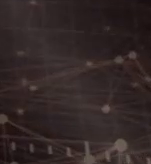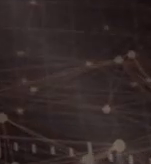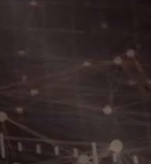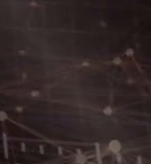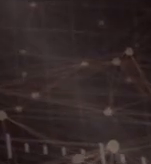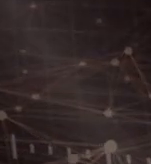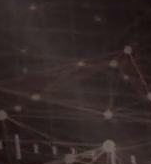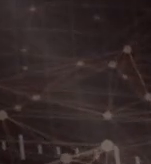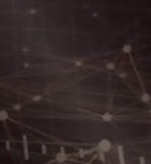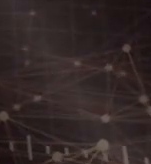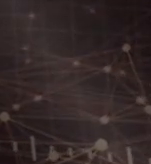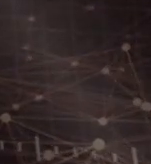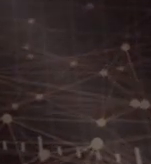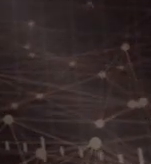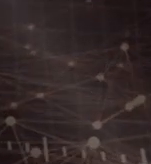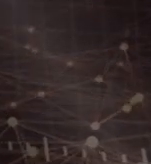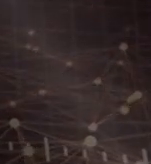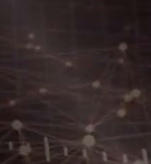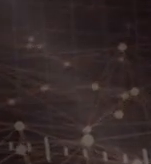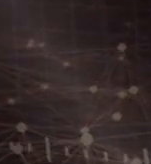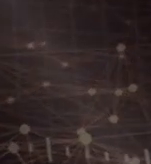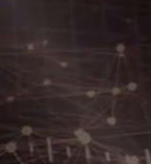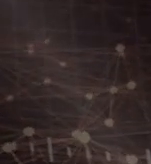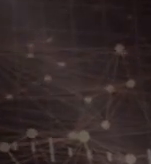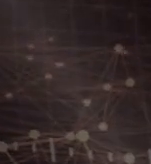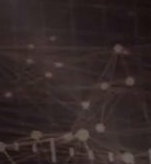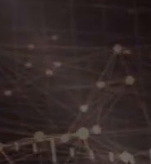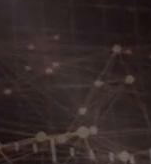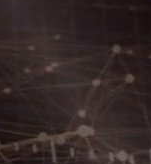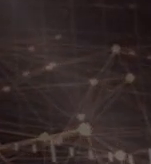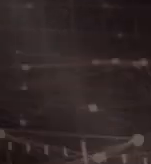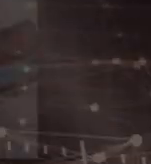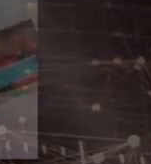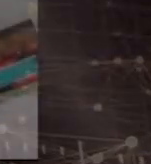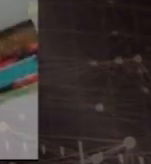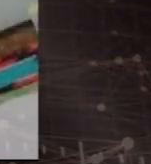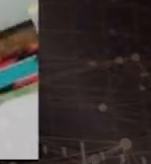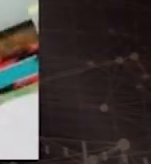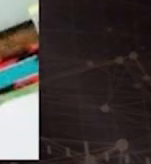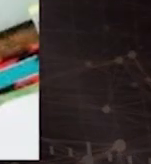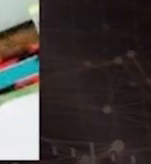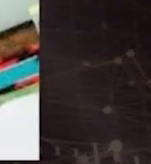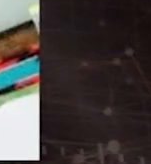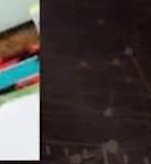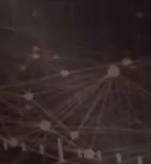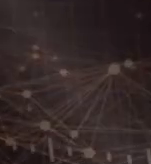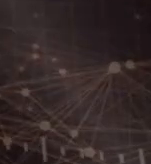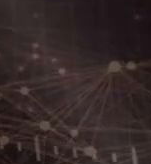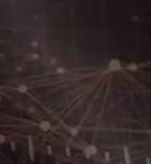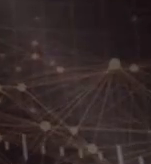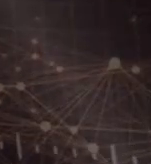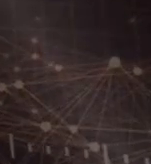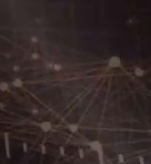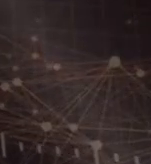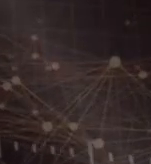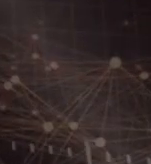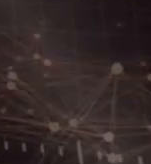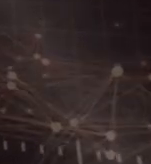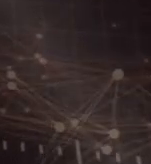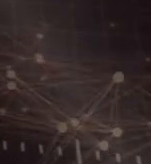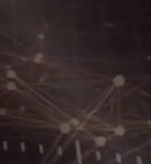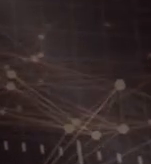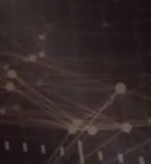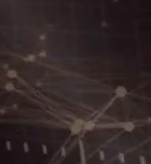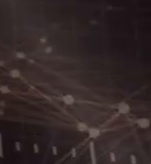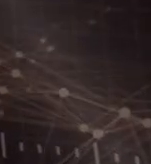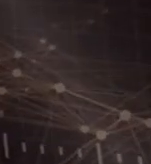ako po si Tito Sigibal. Nananawagan po ako sa inyo na sana po matulungan niyo po kami na mapauwi ang aking asawa at ang kanyang mga kasamahan